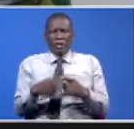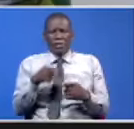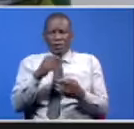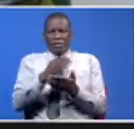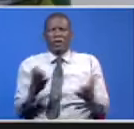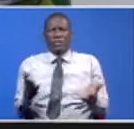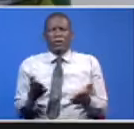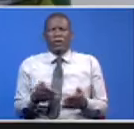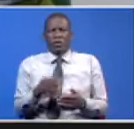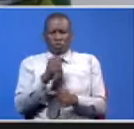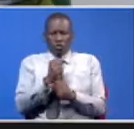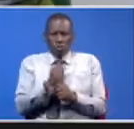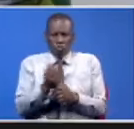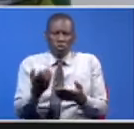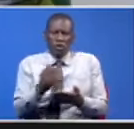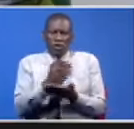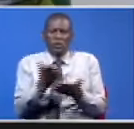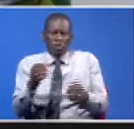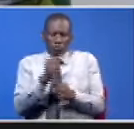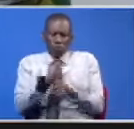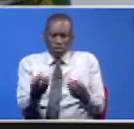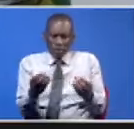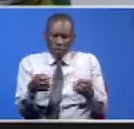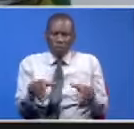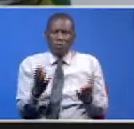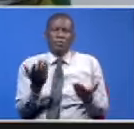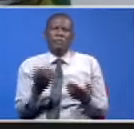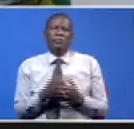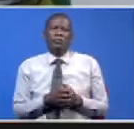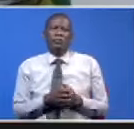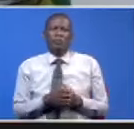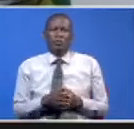tu unalifanya kwa urahisi na linakwisha.